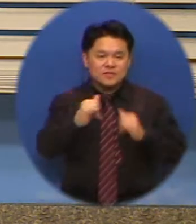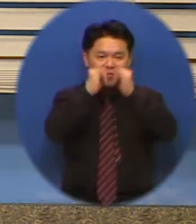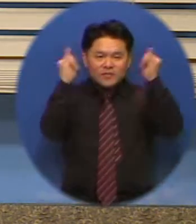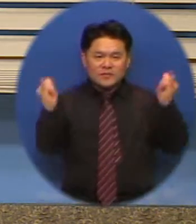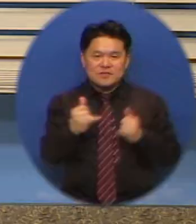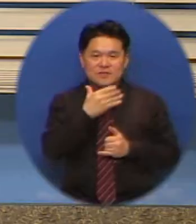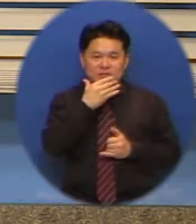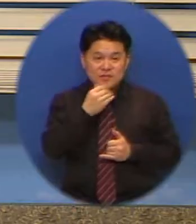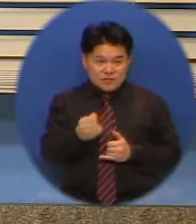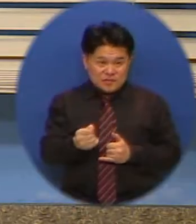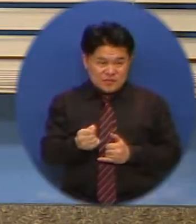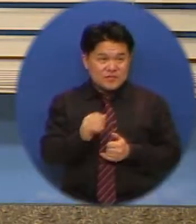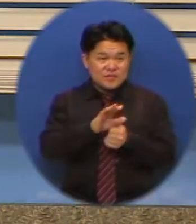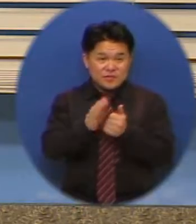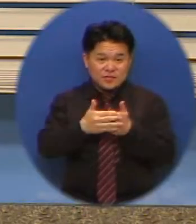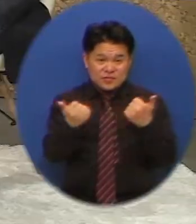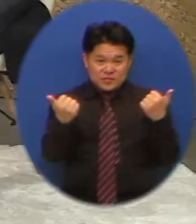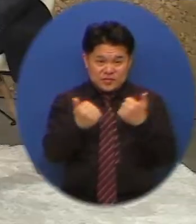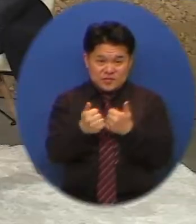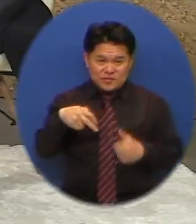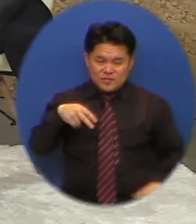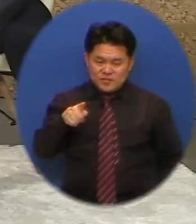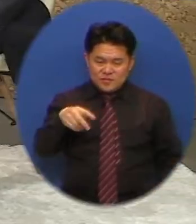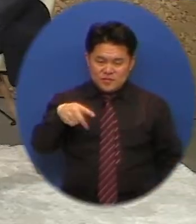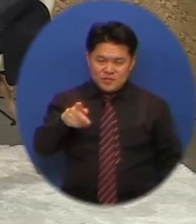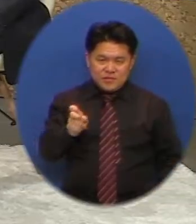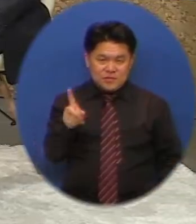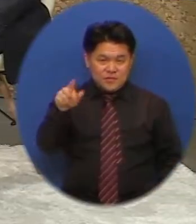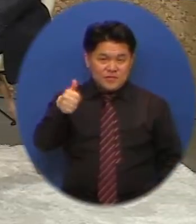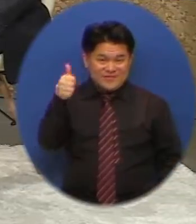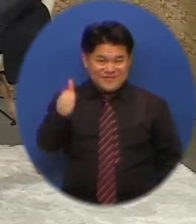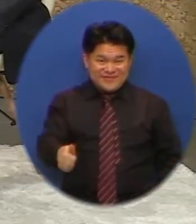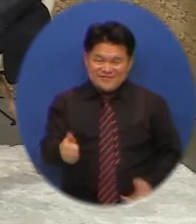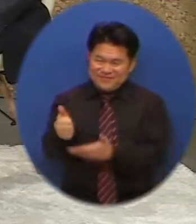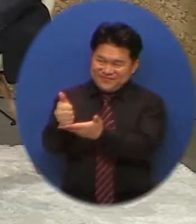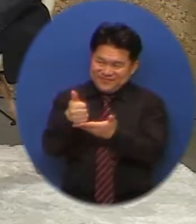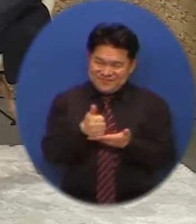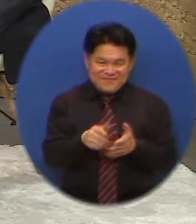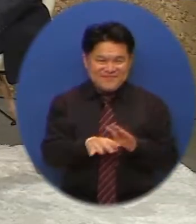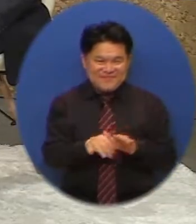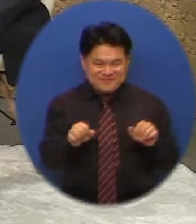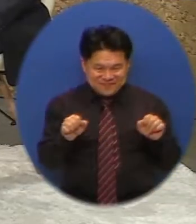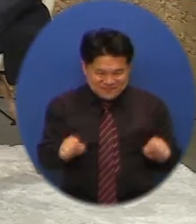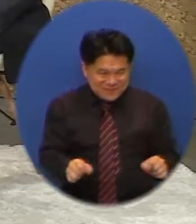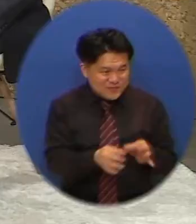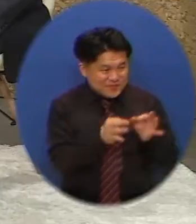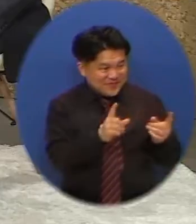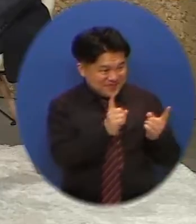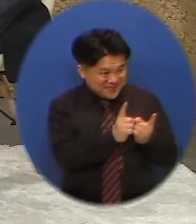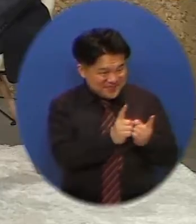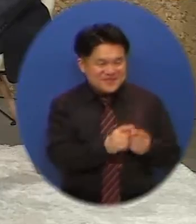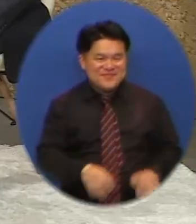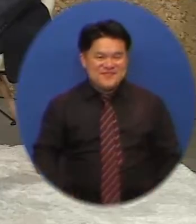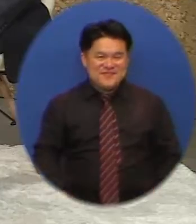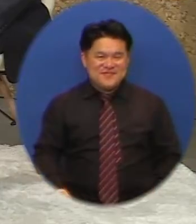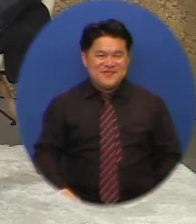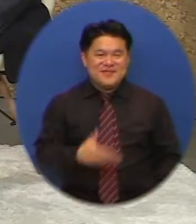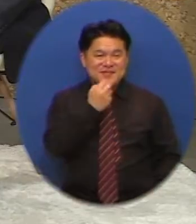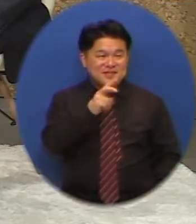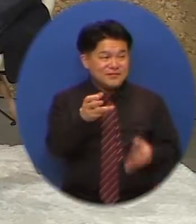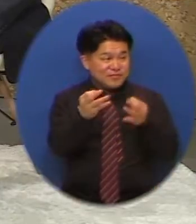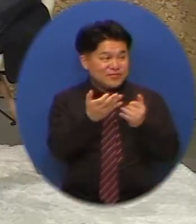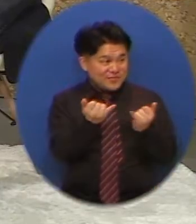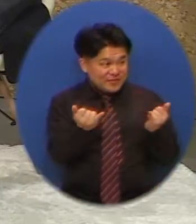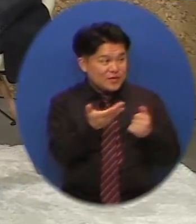서상목 회장님 모셨습니다. 안녕하십니까? 네, 안녕하세요. 네, 오랜만에 이렇게 또 뵙게 됐습니다. 네. 먼저 복지TV